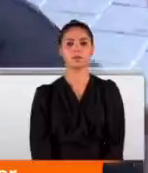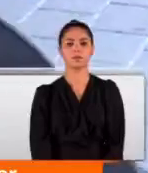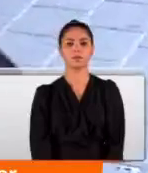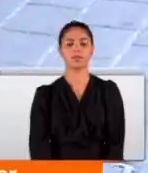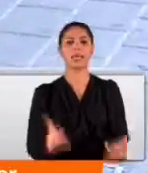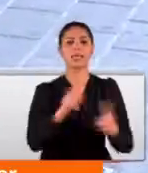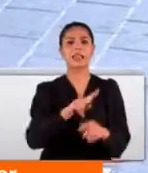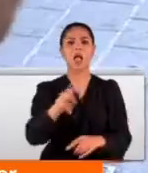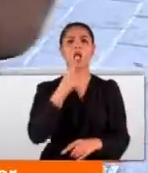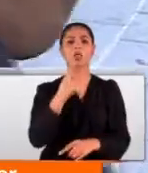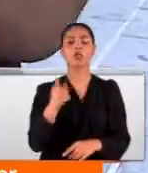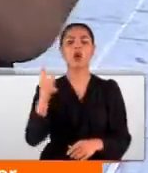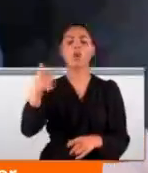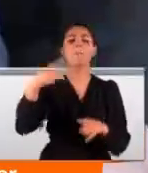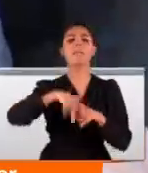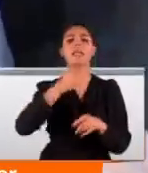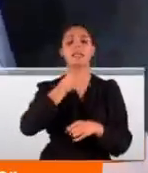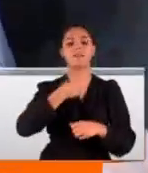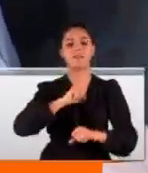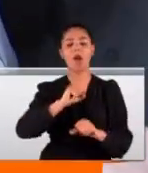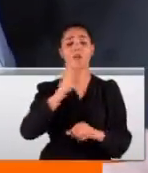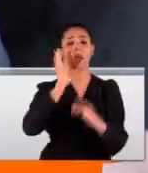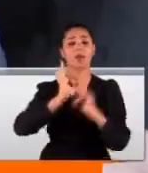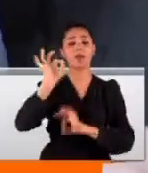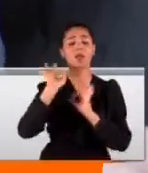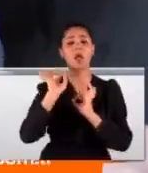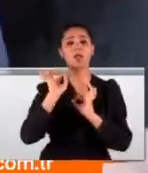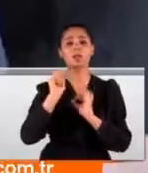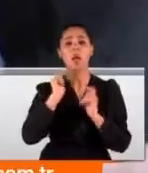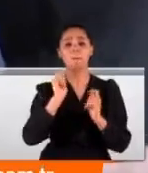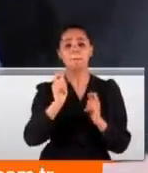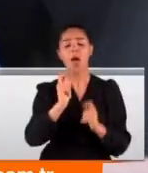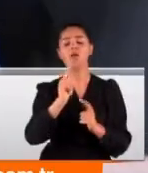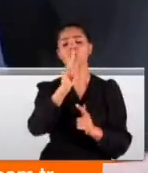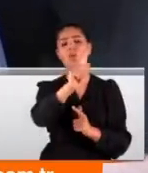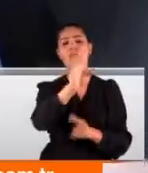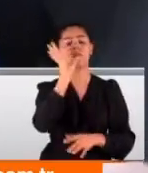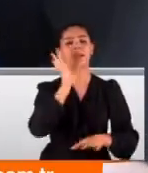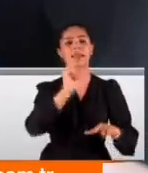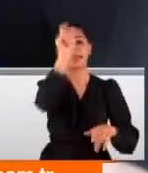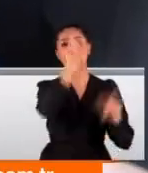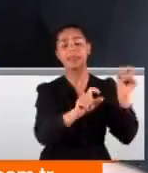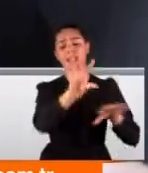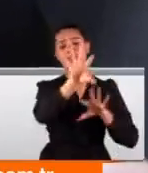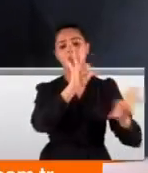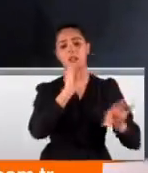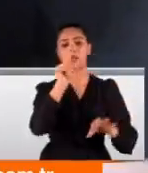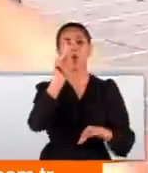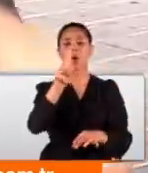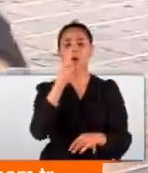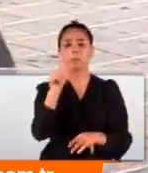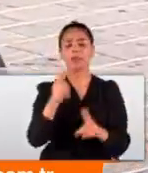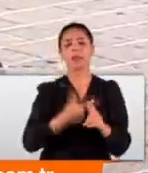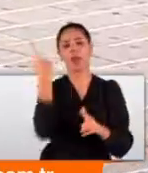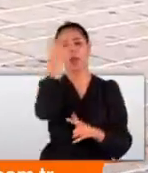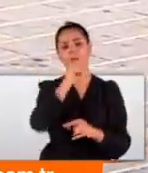Kısa mesafe diyor, alamam diyor, işim var diyor. İnsanlar mecbur artık müşteri seçiyor. 10 bin lira kira isterse, 15, 12 bin lira kira isterse ne yapacak?